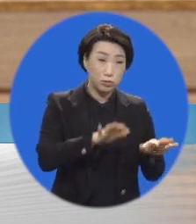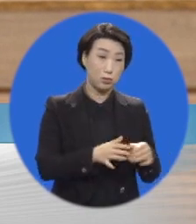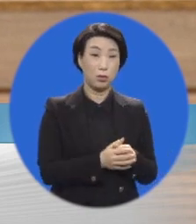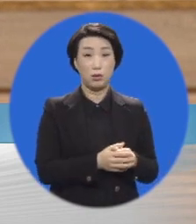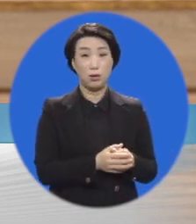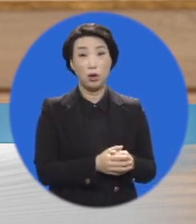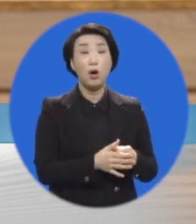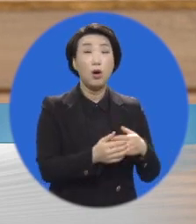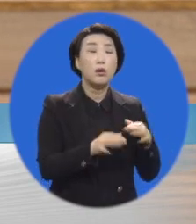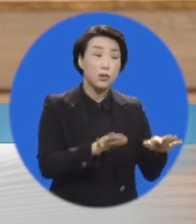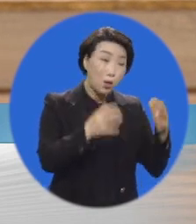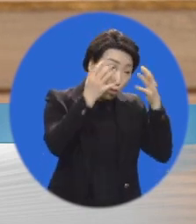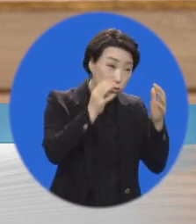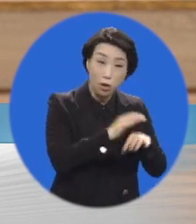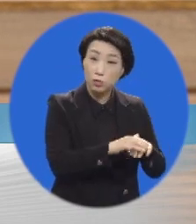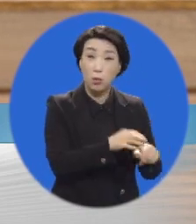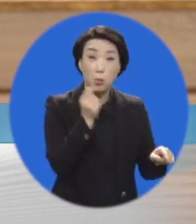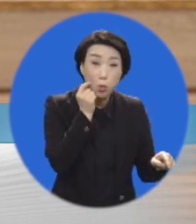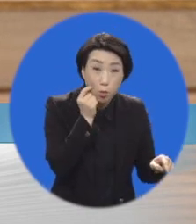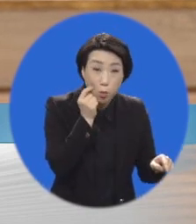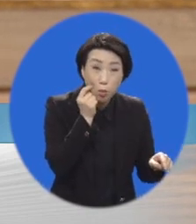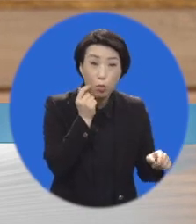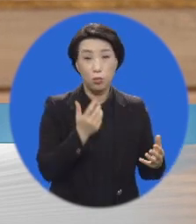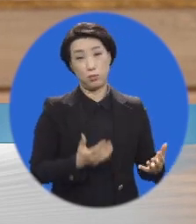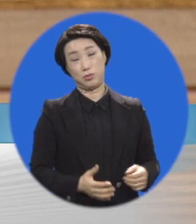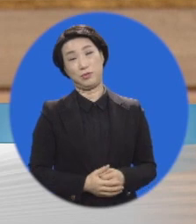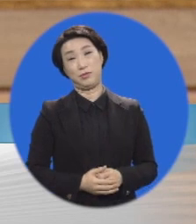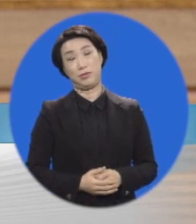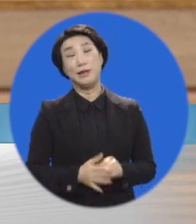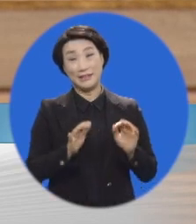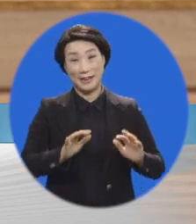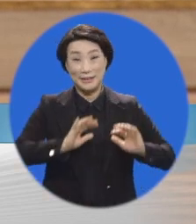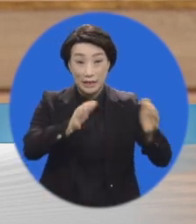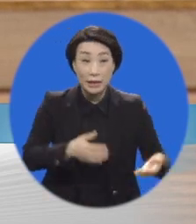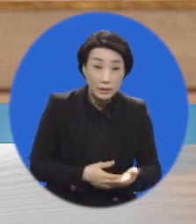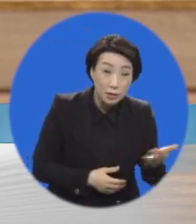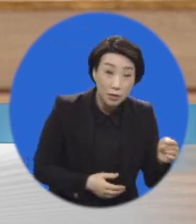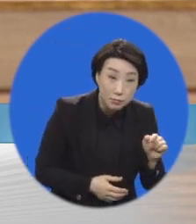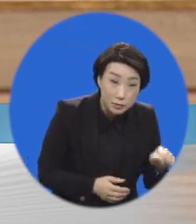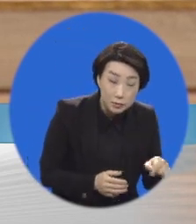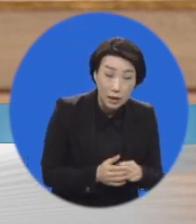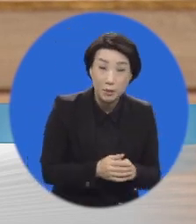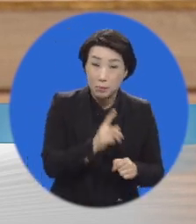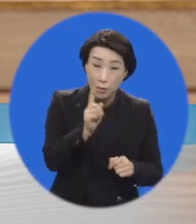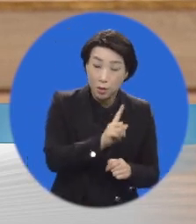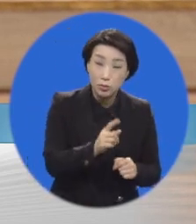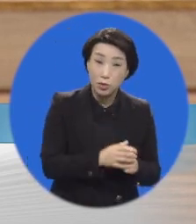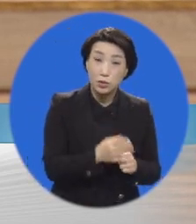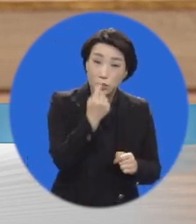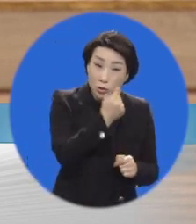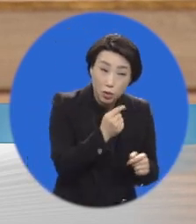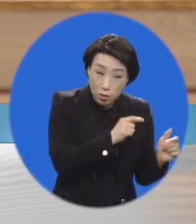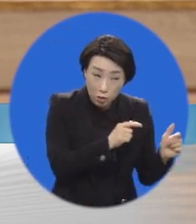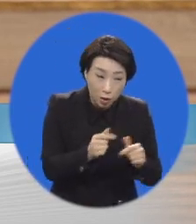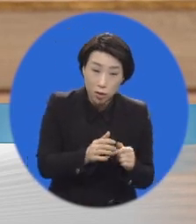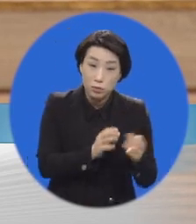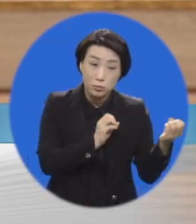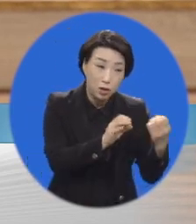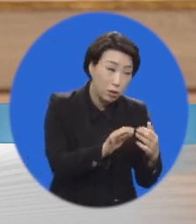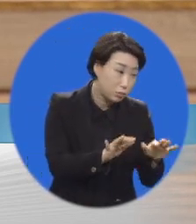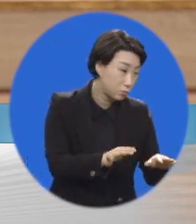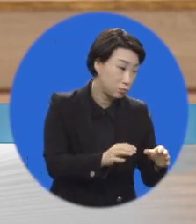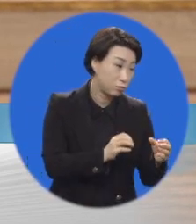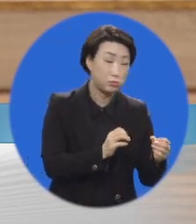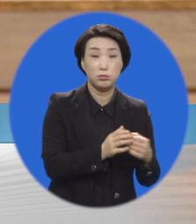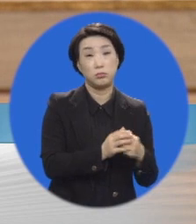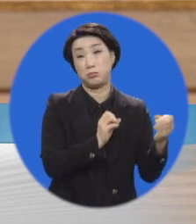고통은 해결할 수 없어. 그래서 세상에는 어떤 합리적인 대답도 맞은